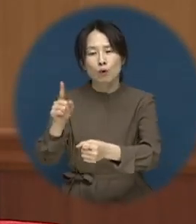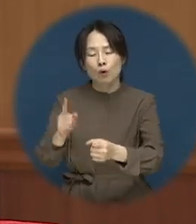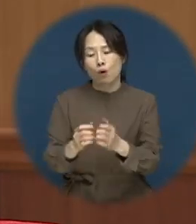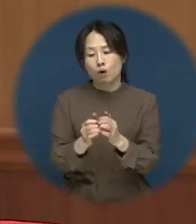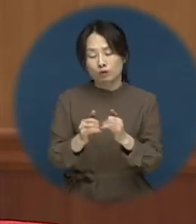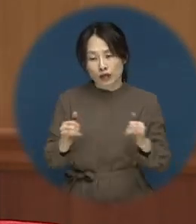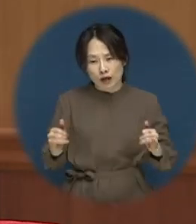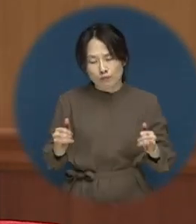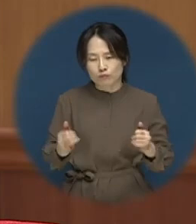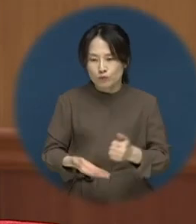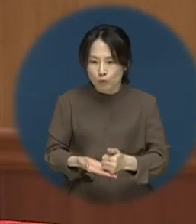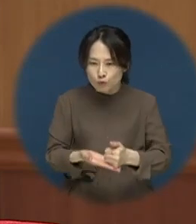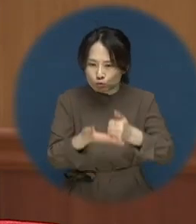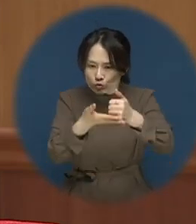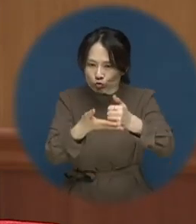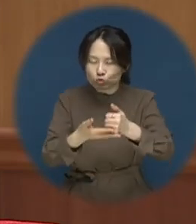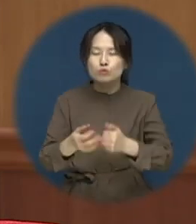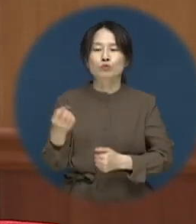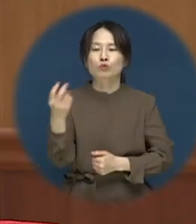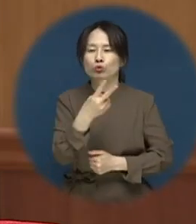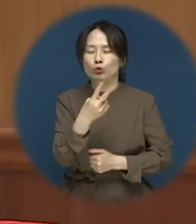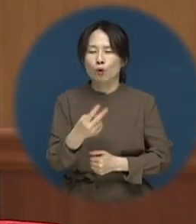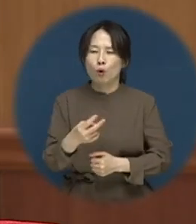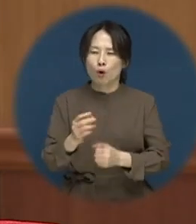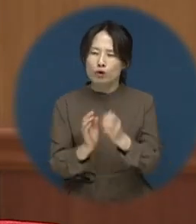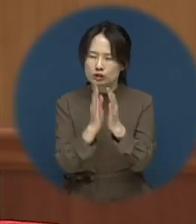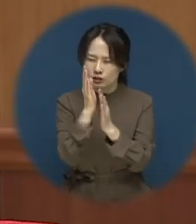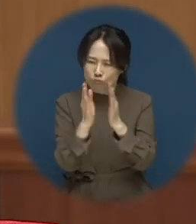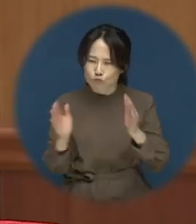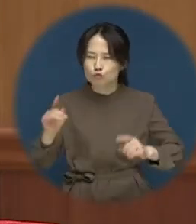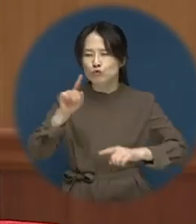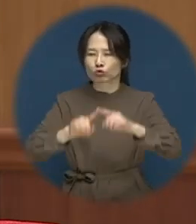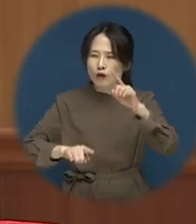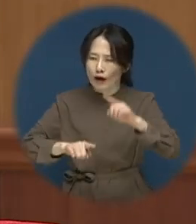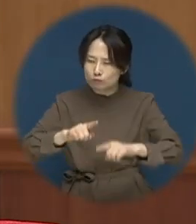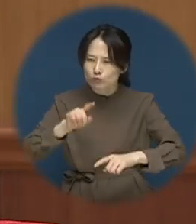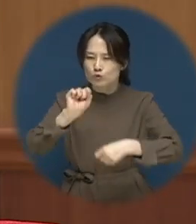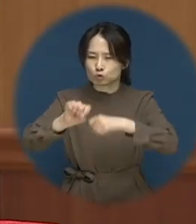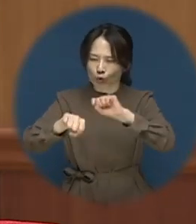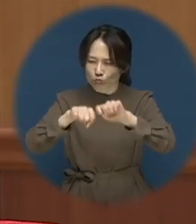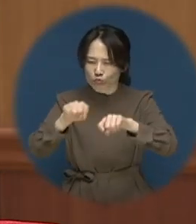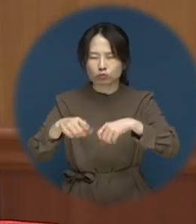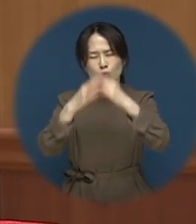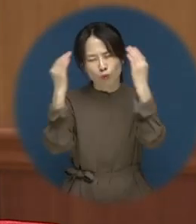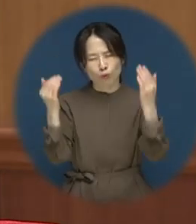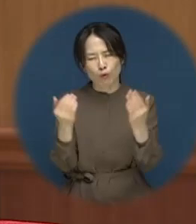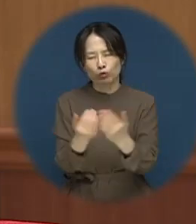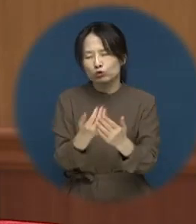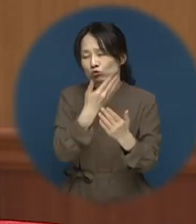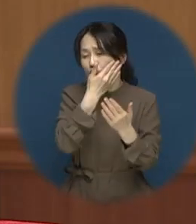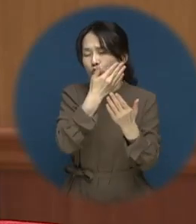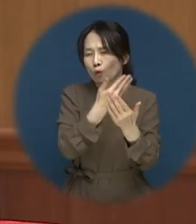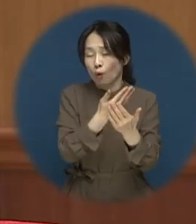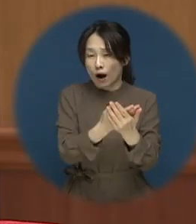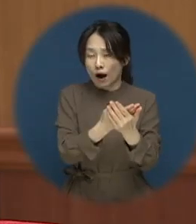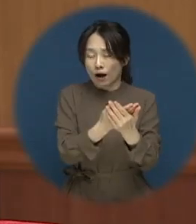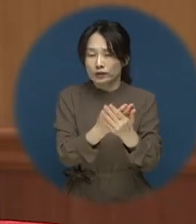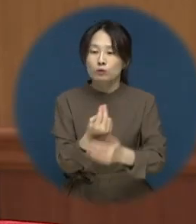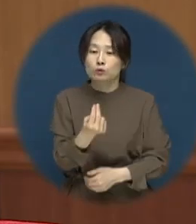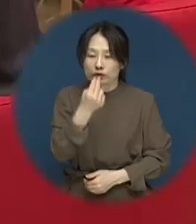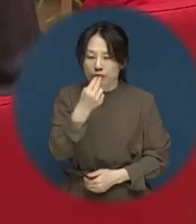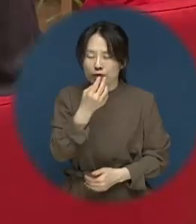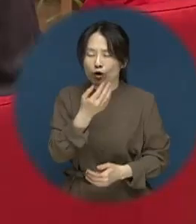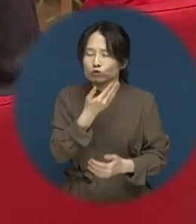모든 그 식물이나 동물을 대할 때 같이 동등하다고 생각을 하신 것 같아요. 네, 네. 그래서 아마 생명